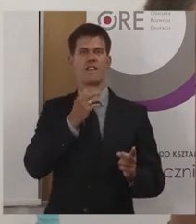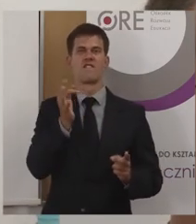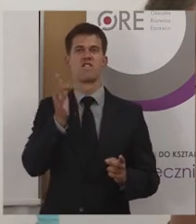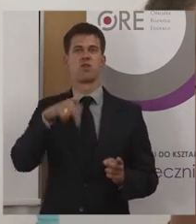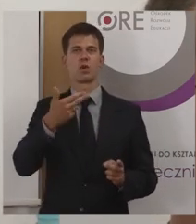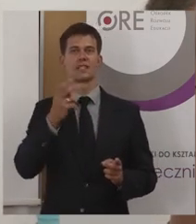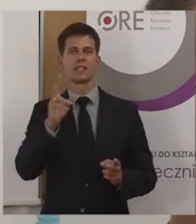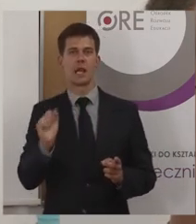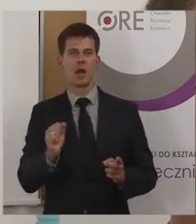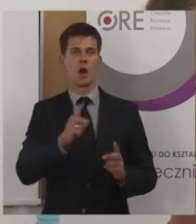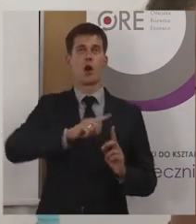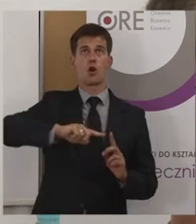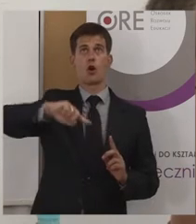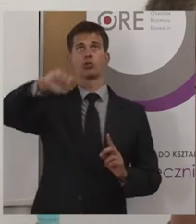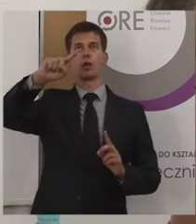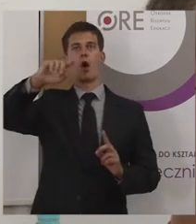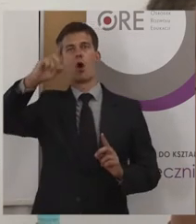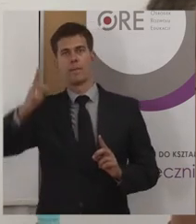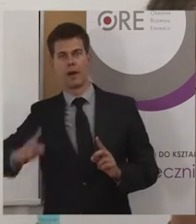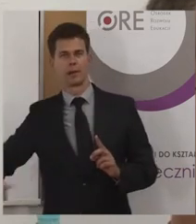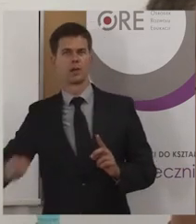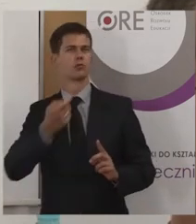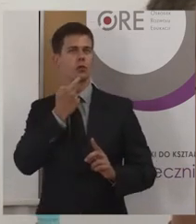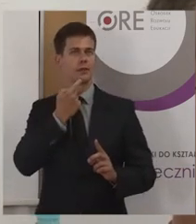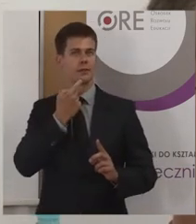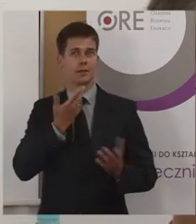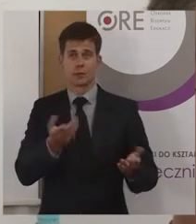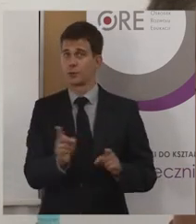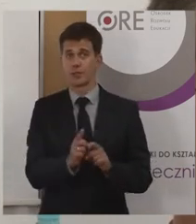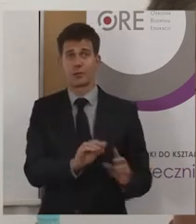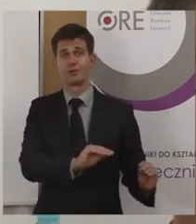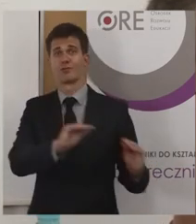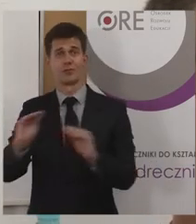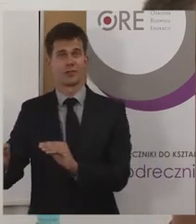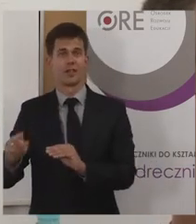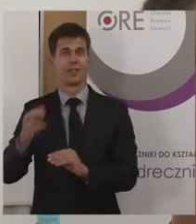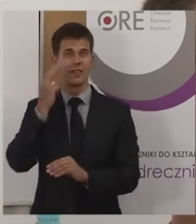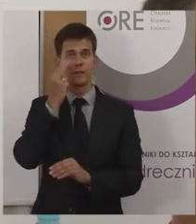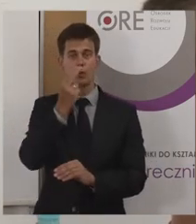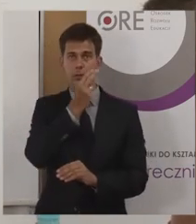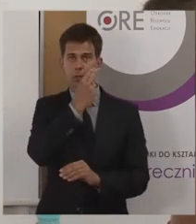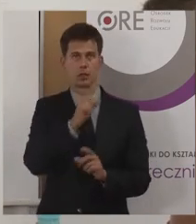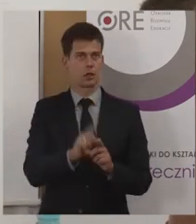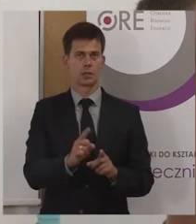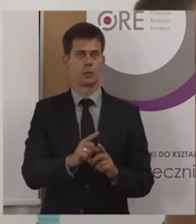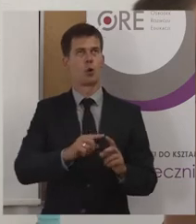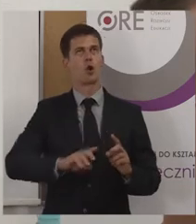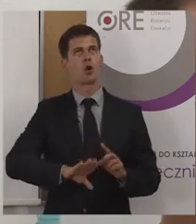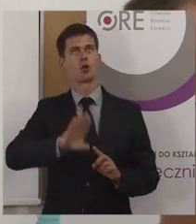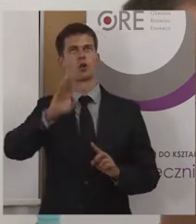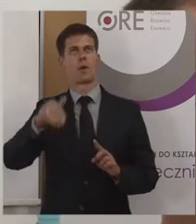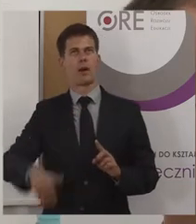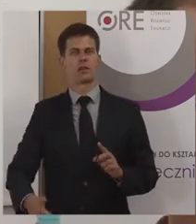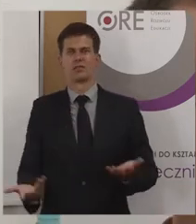obrazku zobaczyć wcześniej, prawda? Nie możemy wymagać od ucznia niewidomego, żeby on z tych opisów rozumiał to wszystko tak samo dobrze, jak uczeń